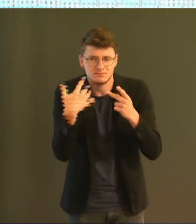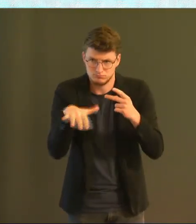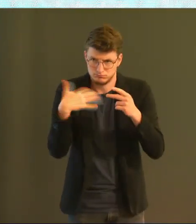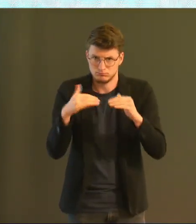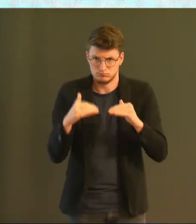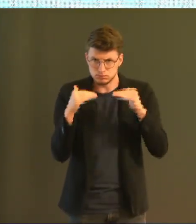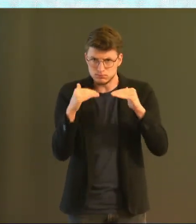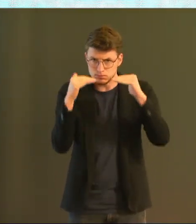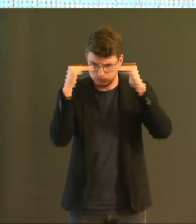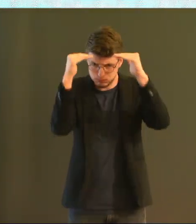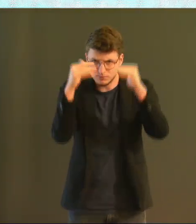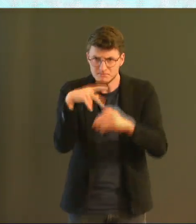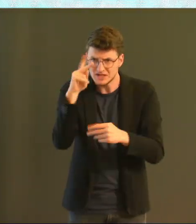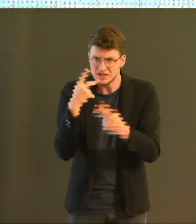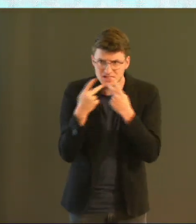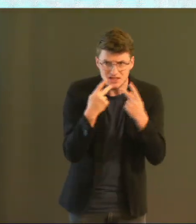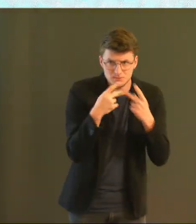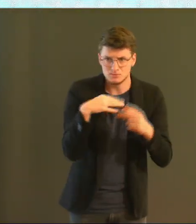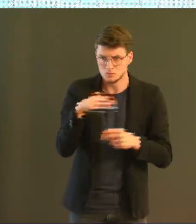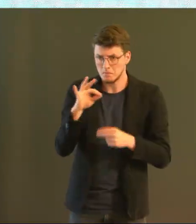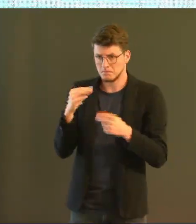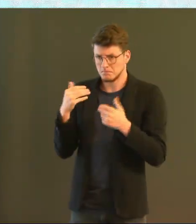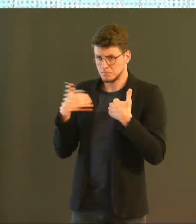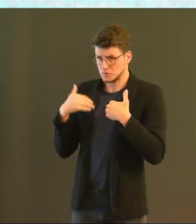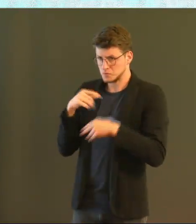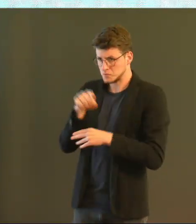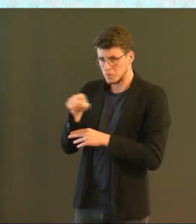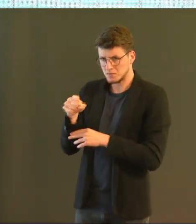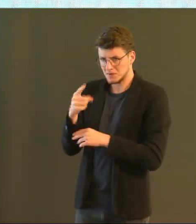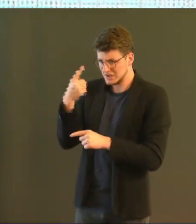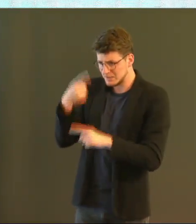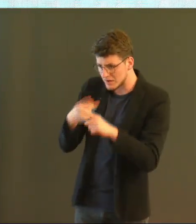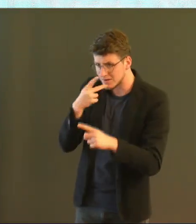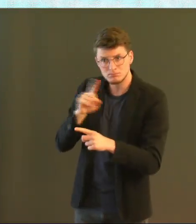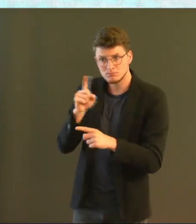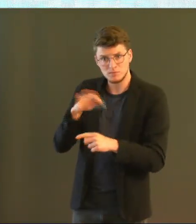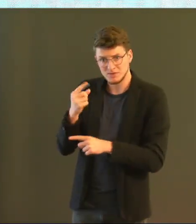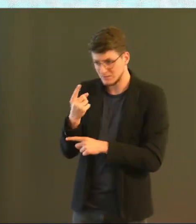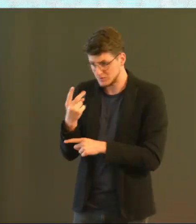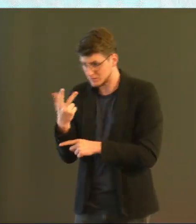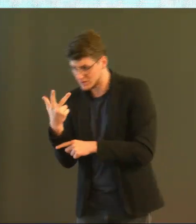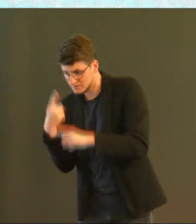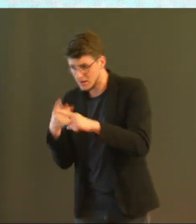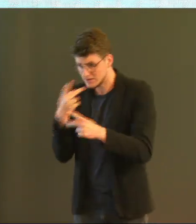ne me remerciez test oral en oblique moment